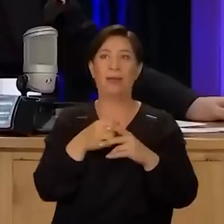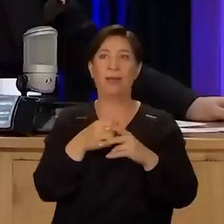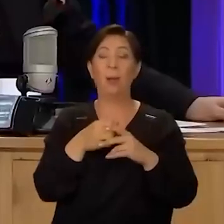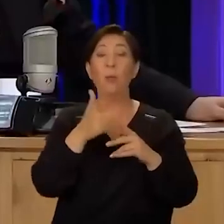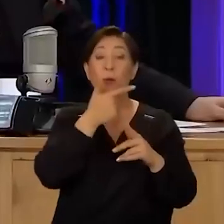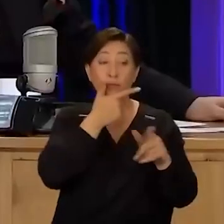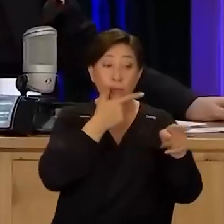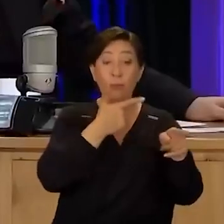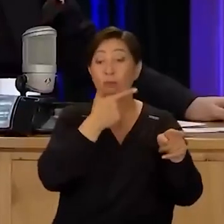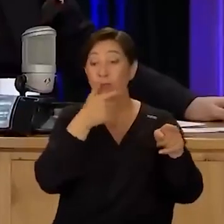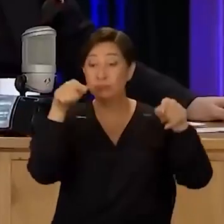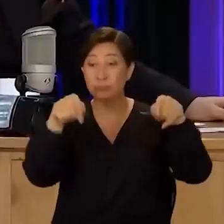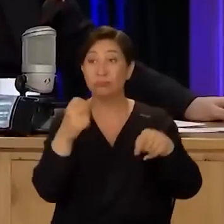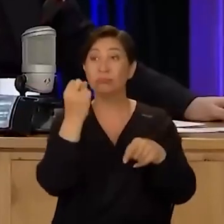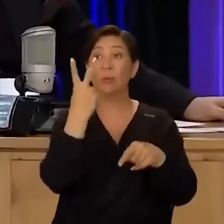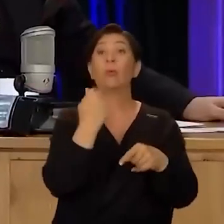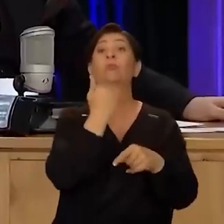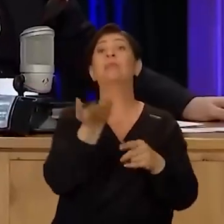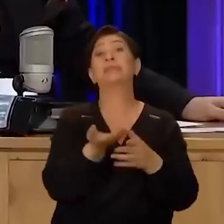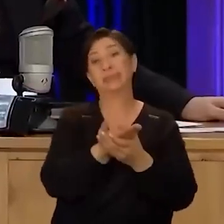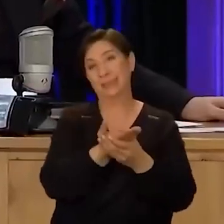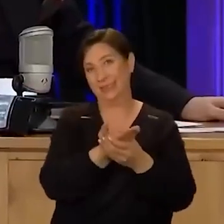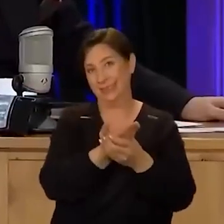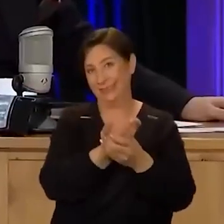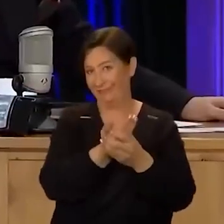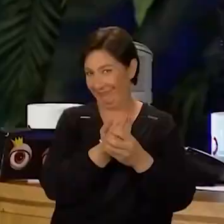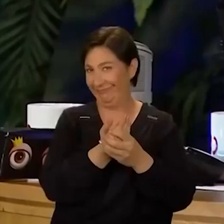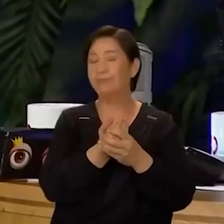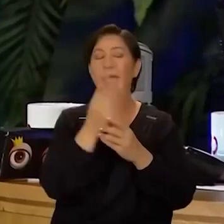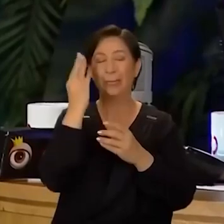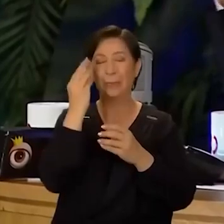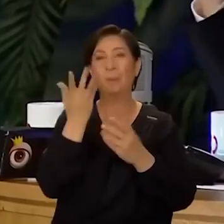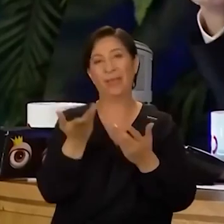şimdi Bodrum'da bir mekanda çıkıyorum Bir mekanda tek